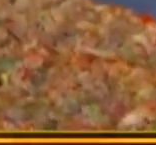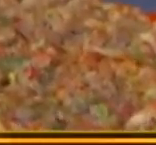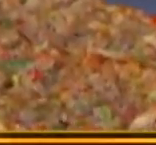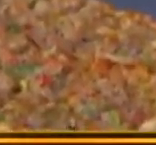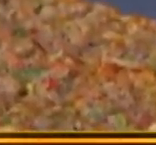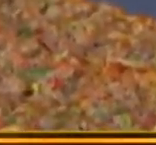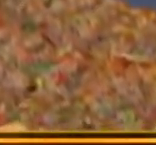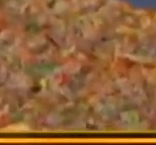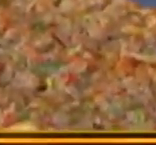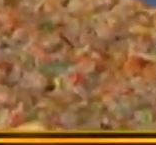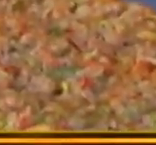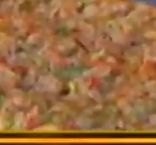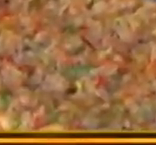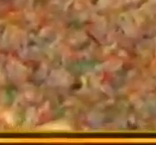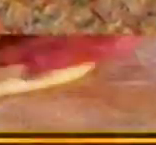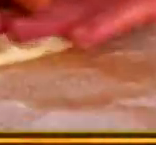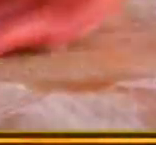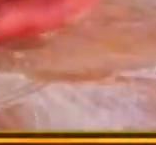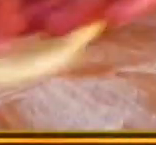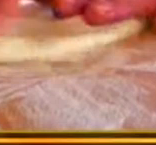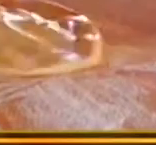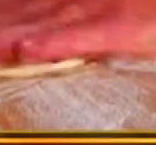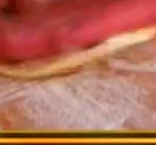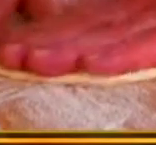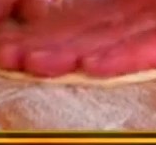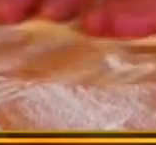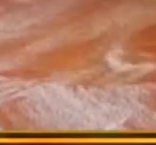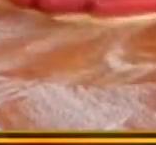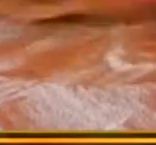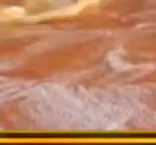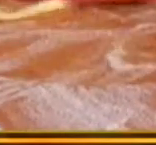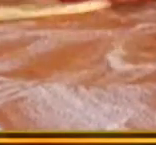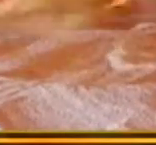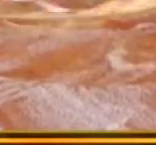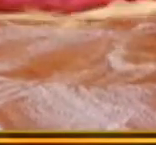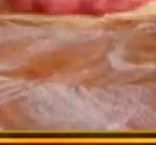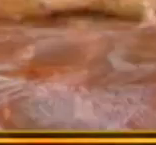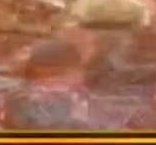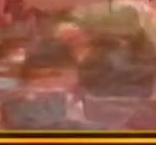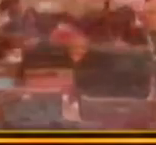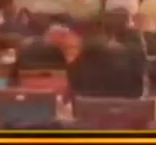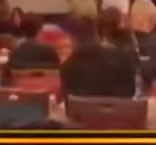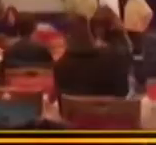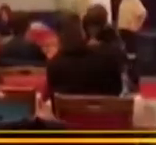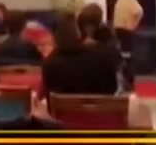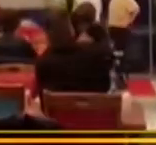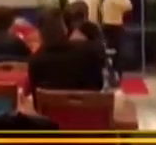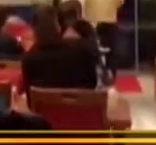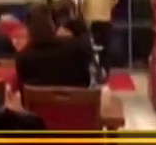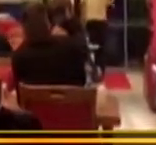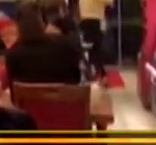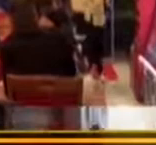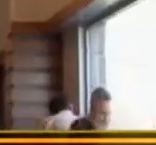için bekliyoruz. Daha bitmedi. Kaymaklı sacarası, ekmek kadayıfı gibi özel tatlılarla da